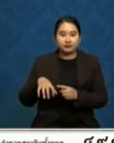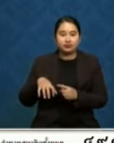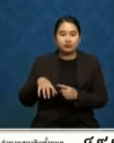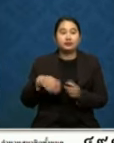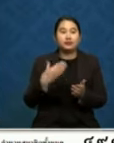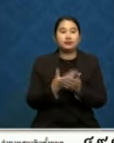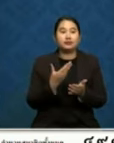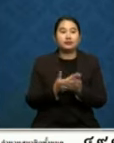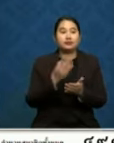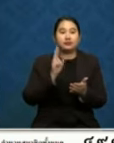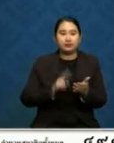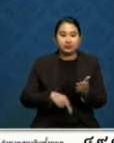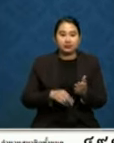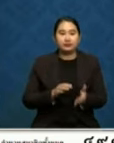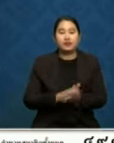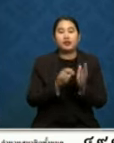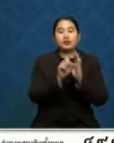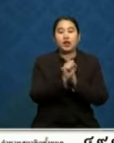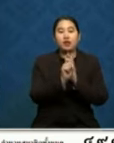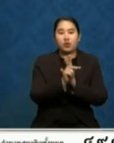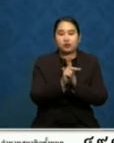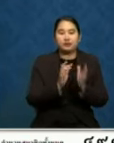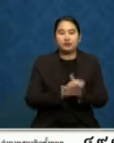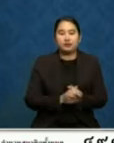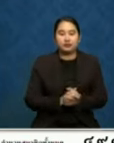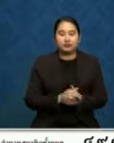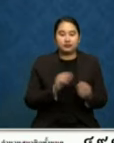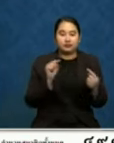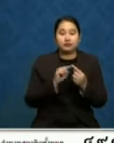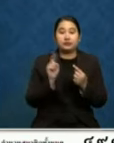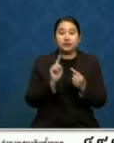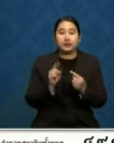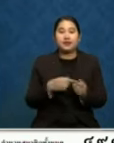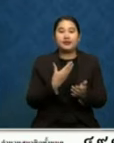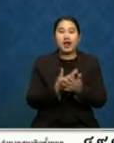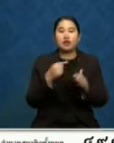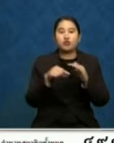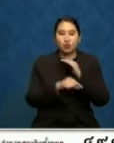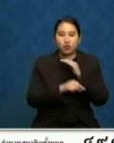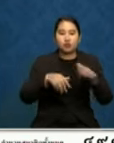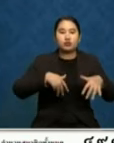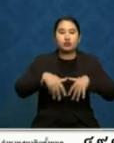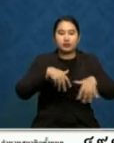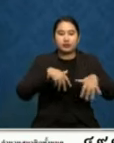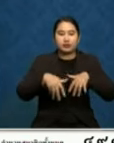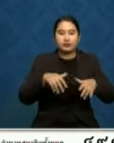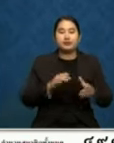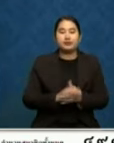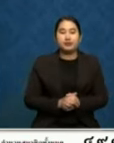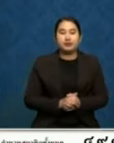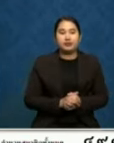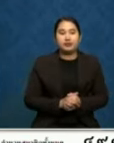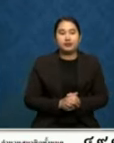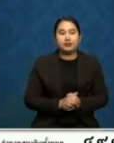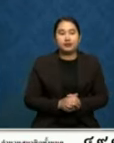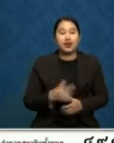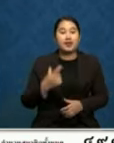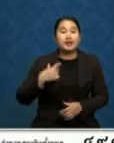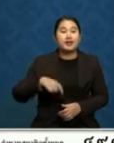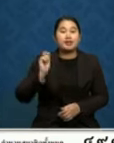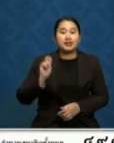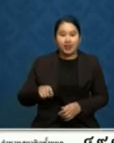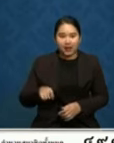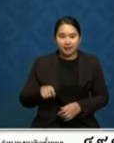ปรับอยู่จังหวัดสกลนครนะครับข้อหาช่อโกงประชาชนโดนศาลจำคุ